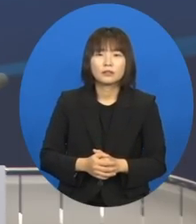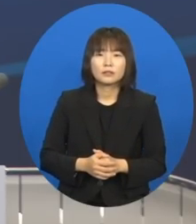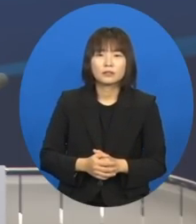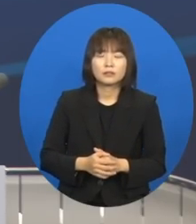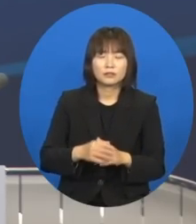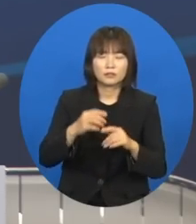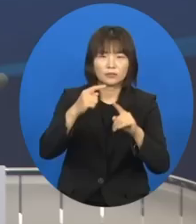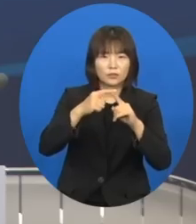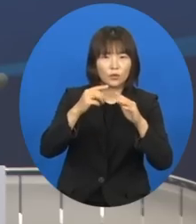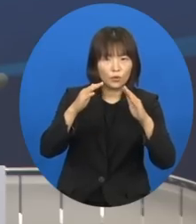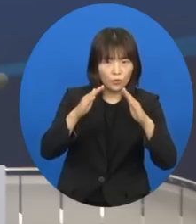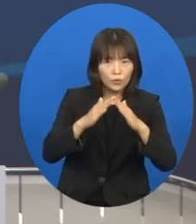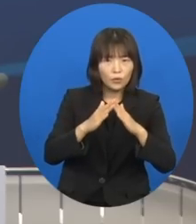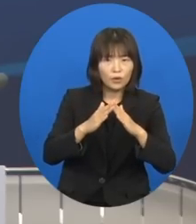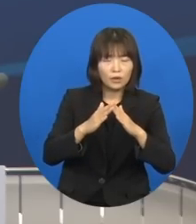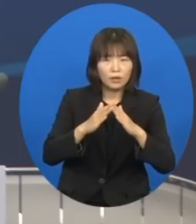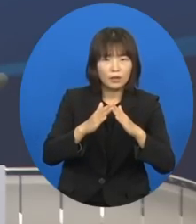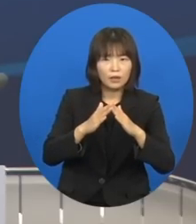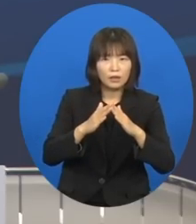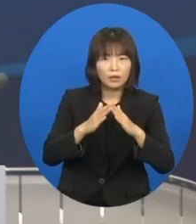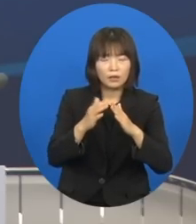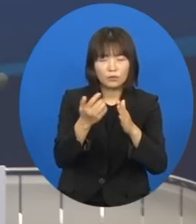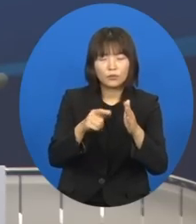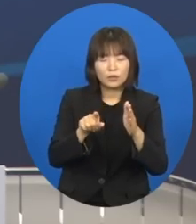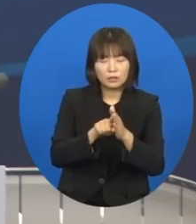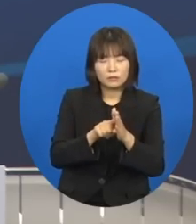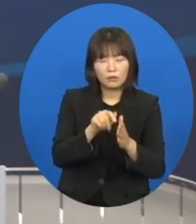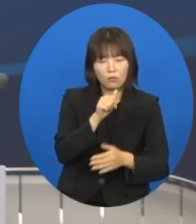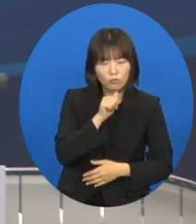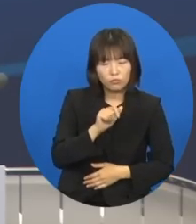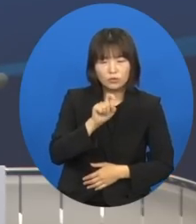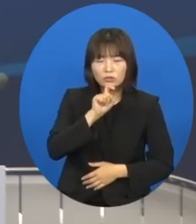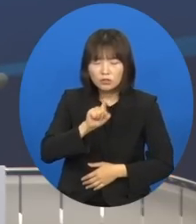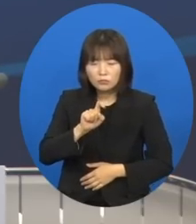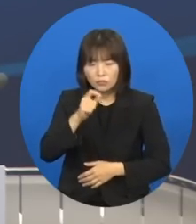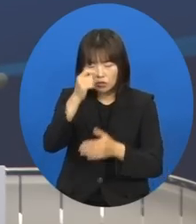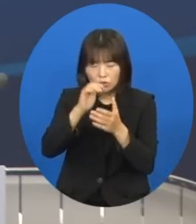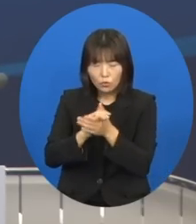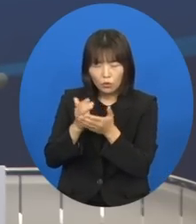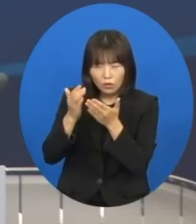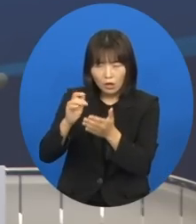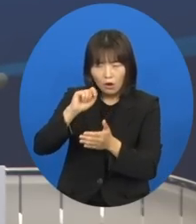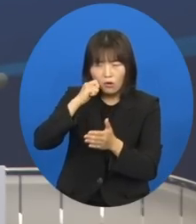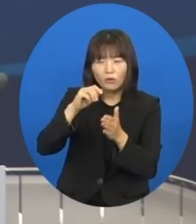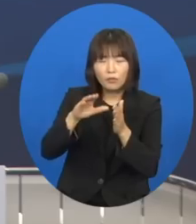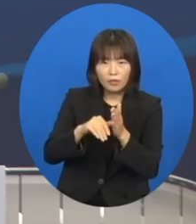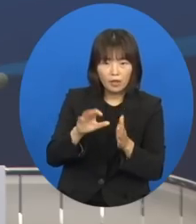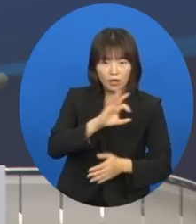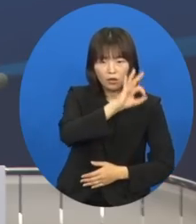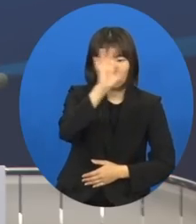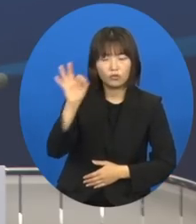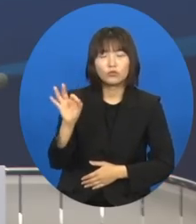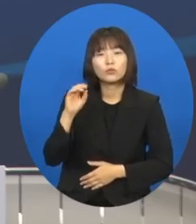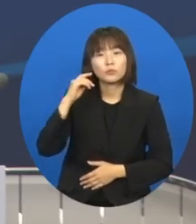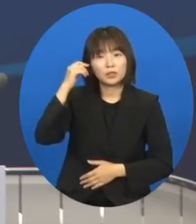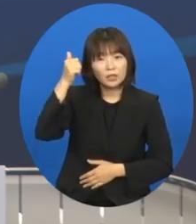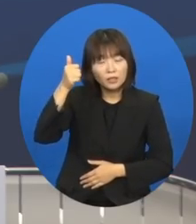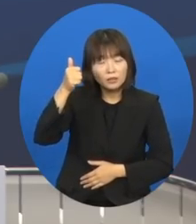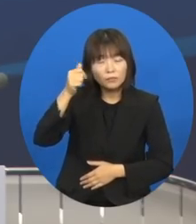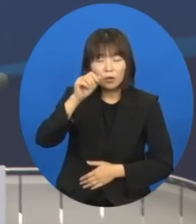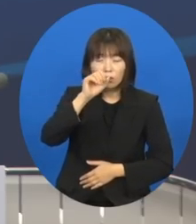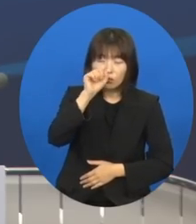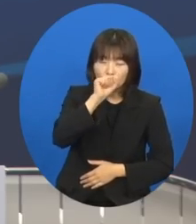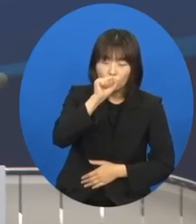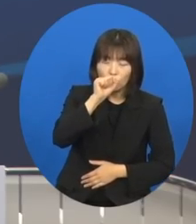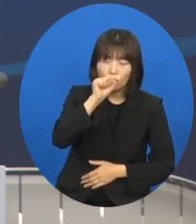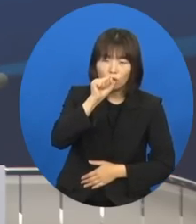5분도 아니고 10분도 기도하기 어려운 우리에게 유기성 전 담임 목사님께서 너무나 좋은 걸 우리에게